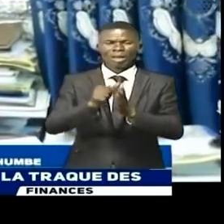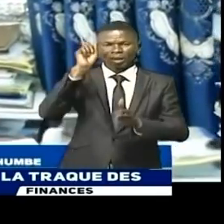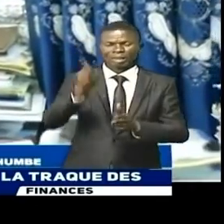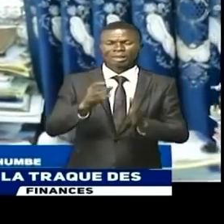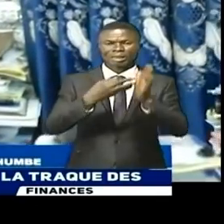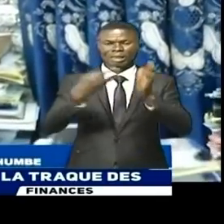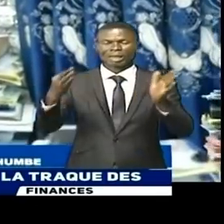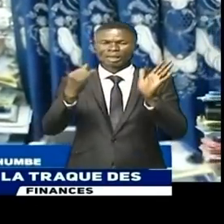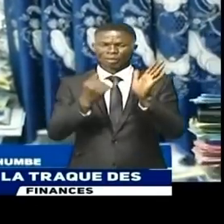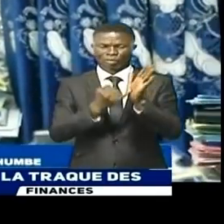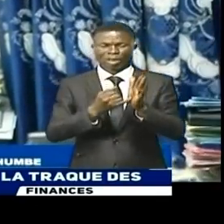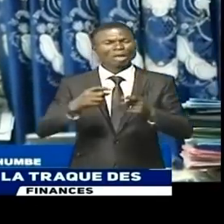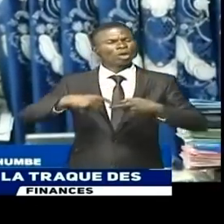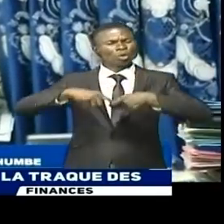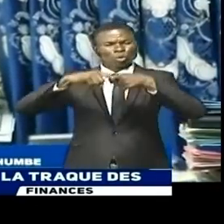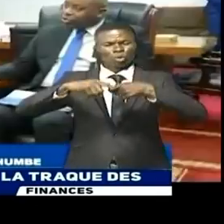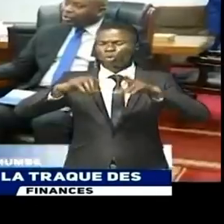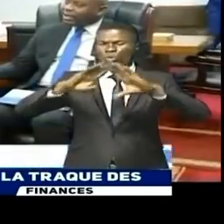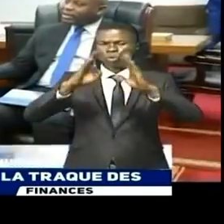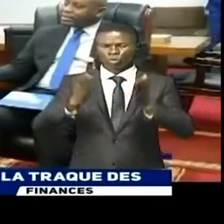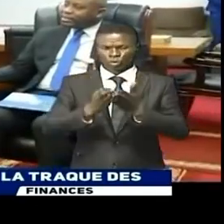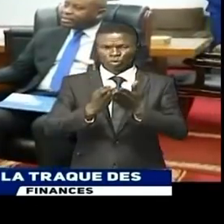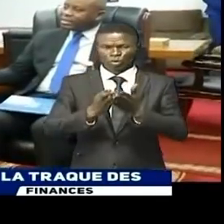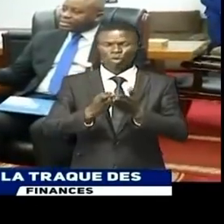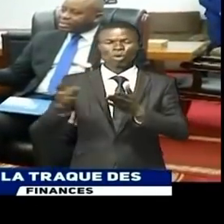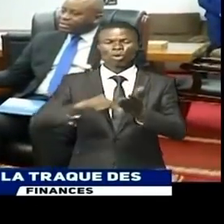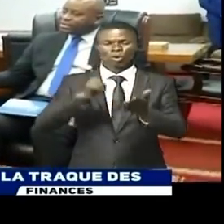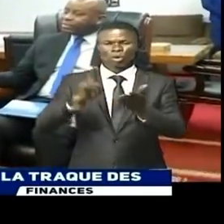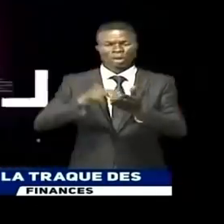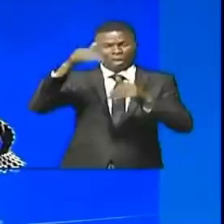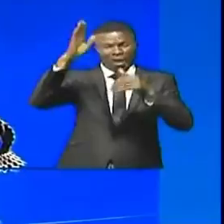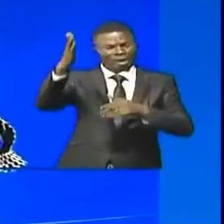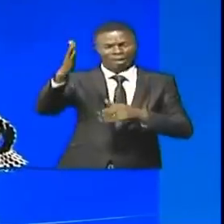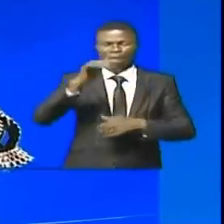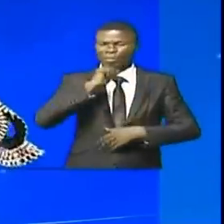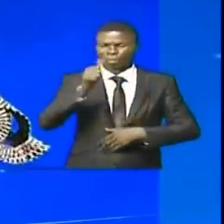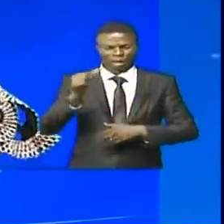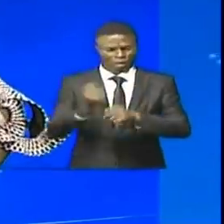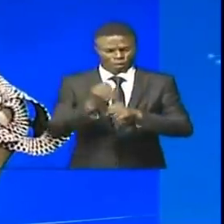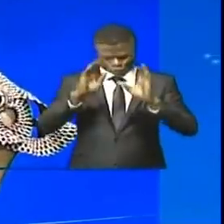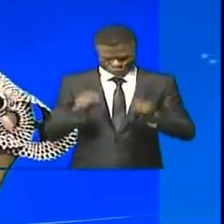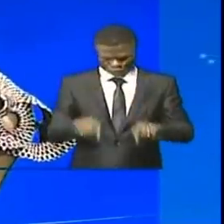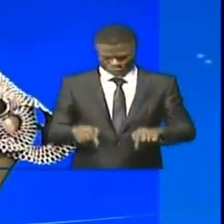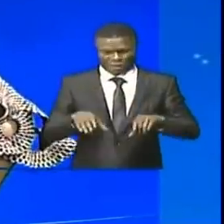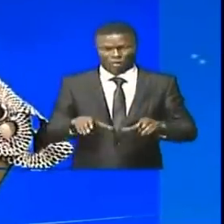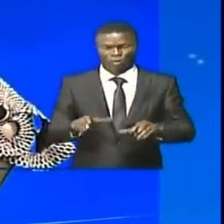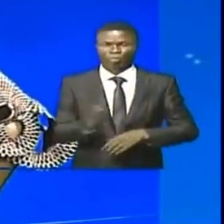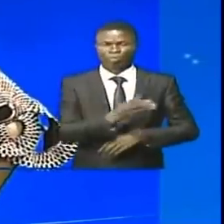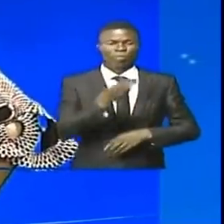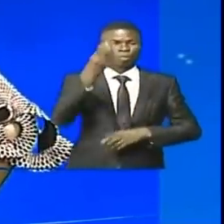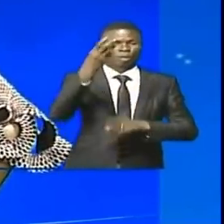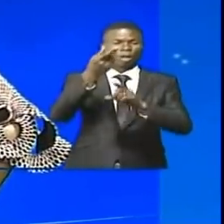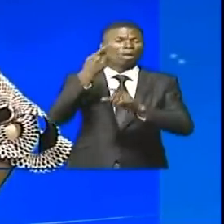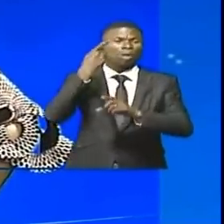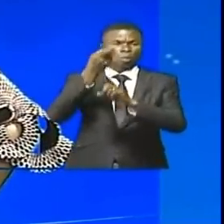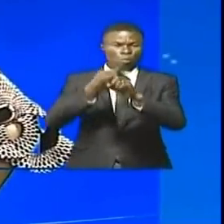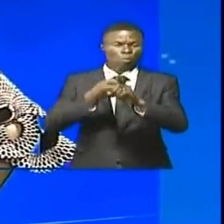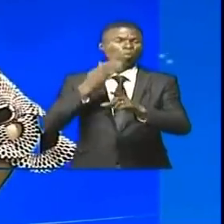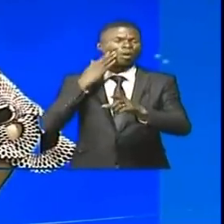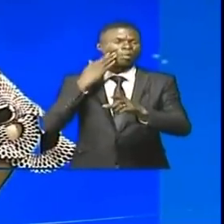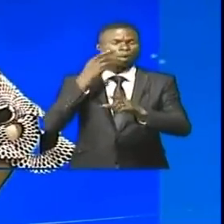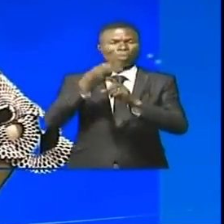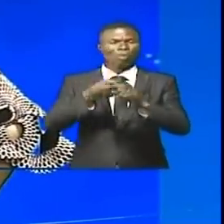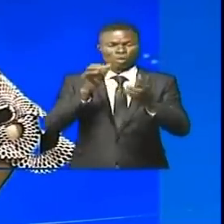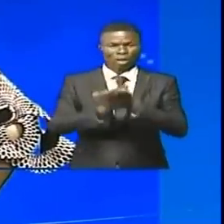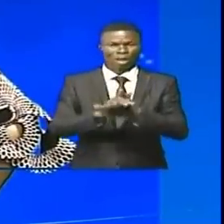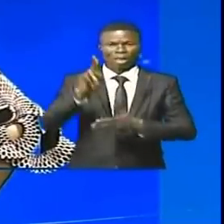interdit formellement toute souscription des assurances à l'étranger mois de mars mois de la femme pendant tout ce mois la